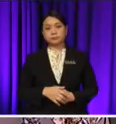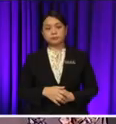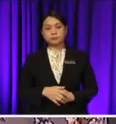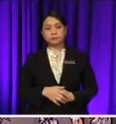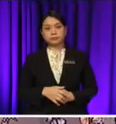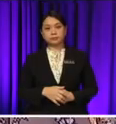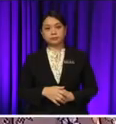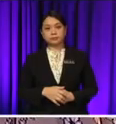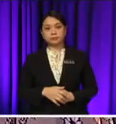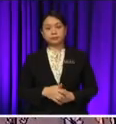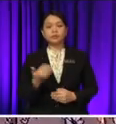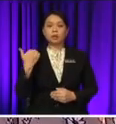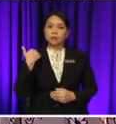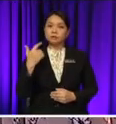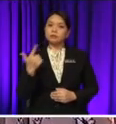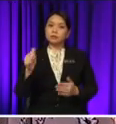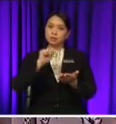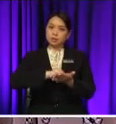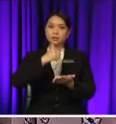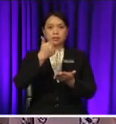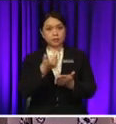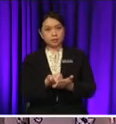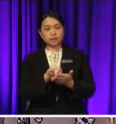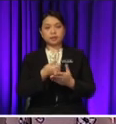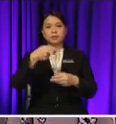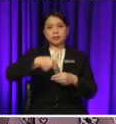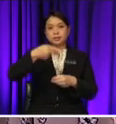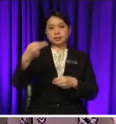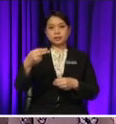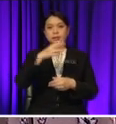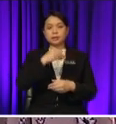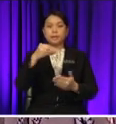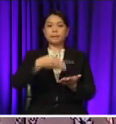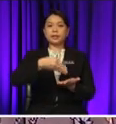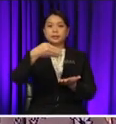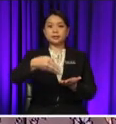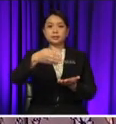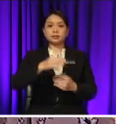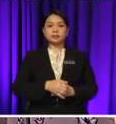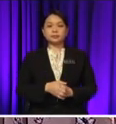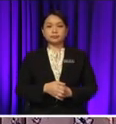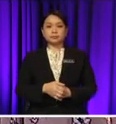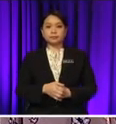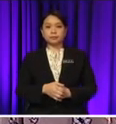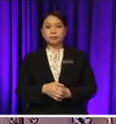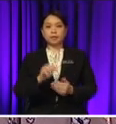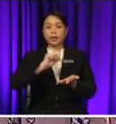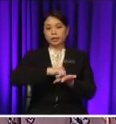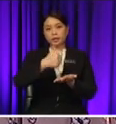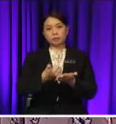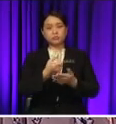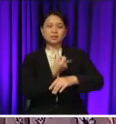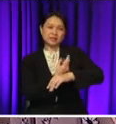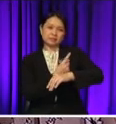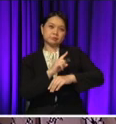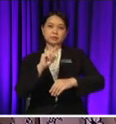itu adalah account hasil dan account belanja yaitu sementara yang kita buka untuk menentukan